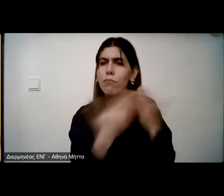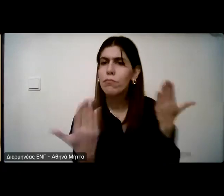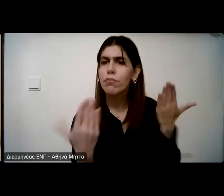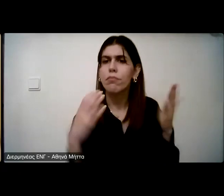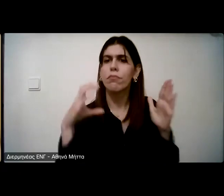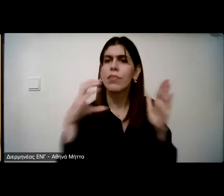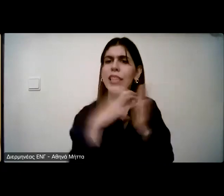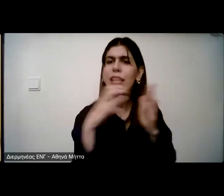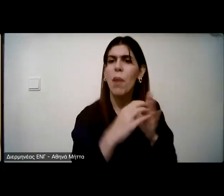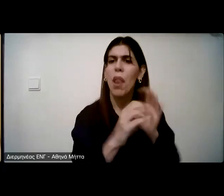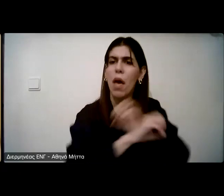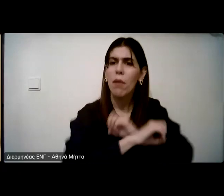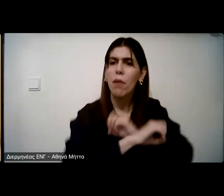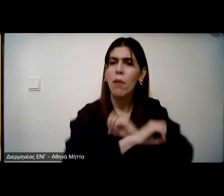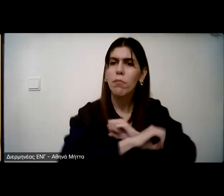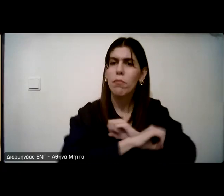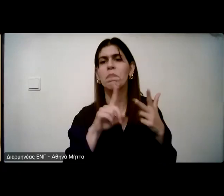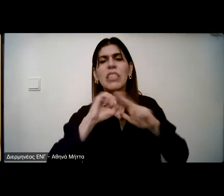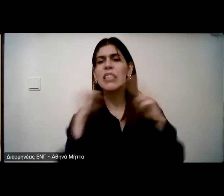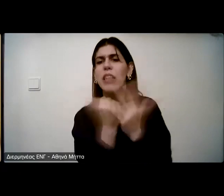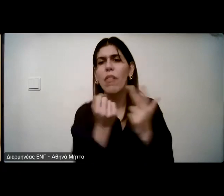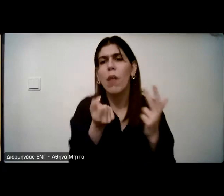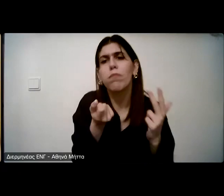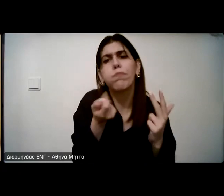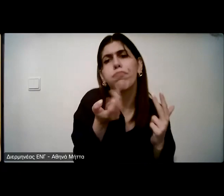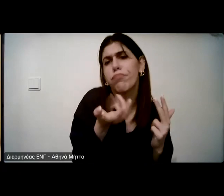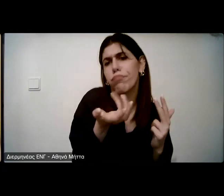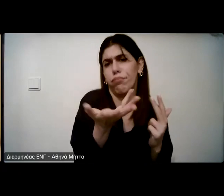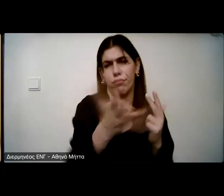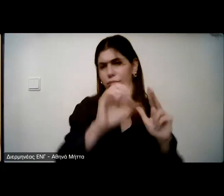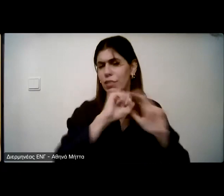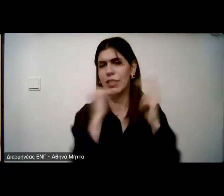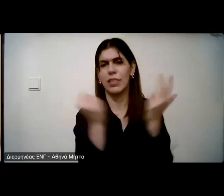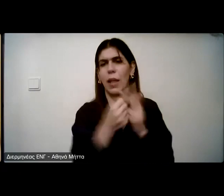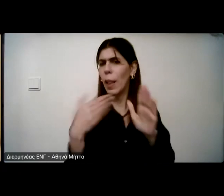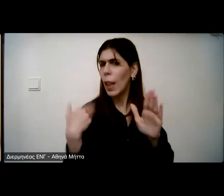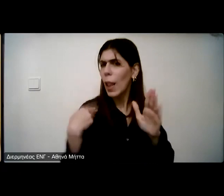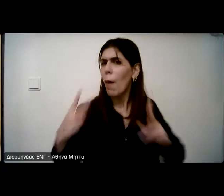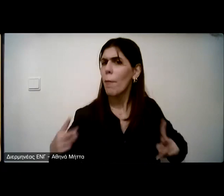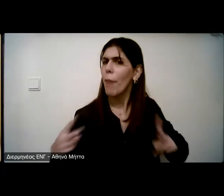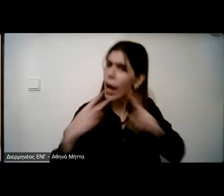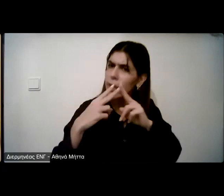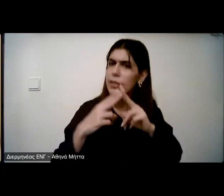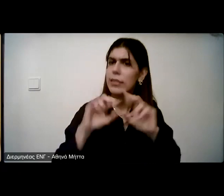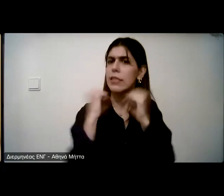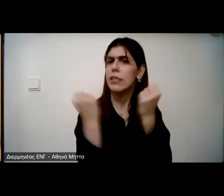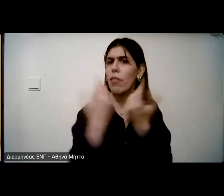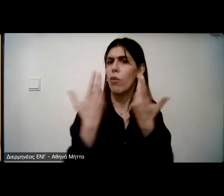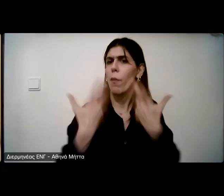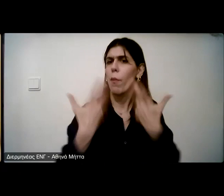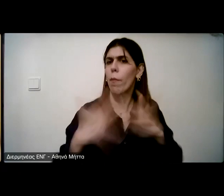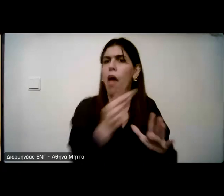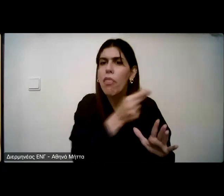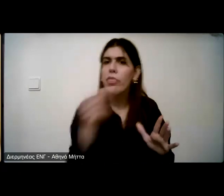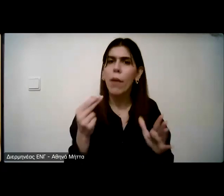συνέδρια, άπειρα συνέδρια, μόλις με μερικές μέρες τελείωσε ένα συνέδριο στο Παρίσι, με θέμα τη συμπεριληπτική,